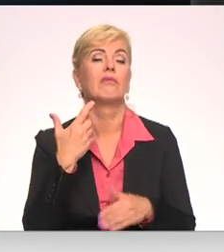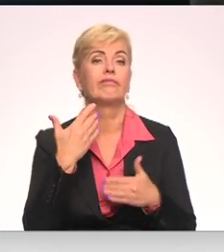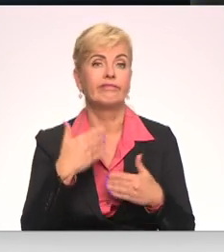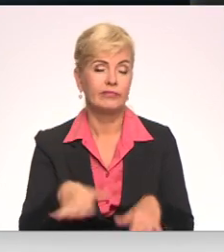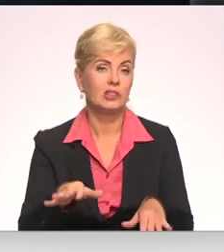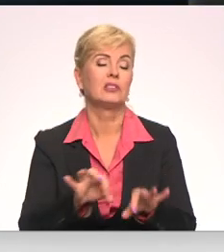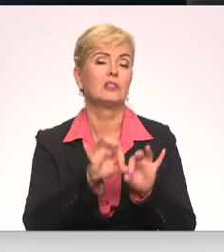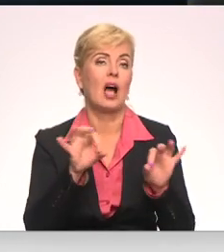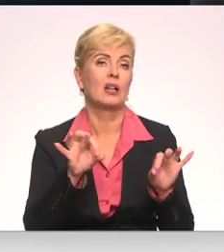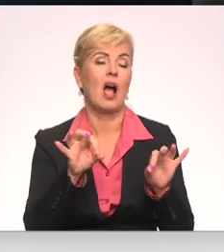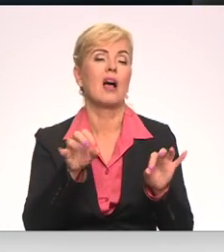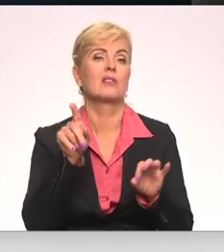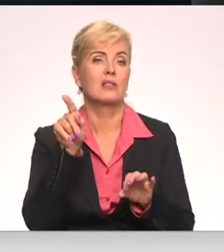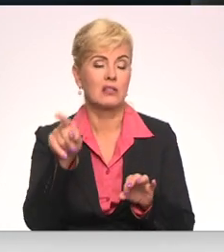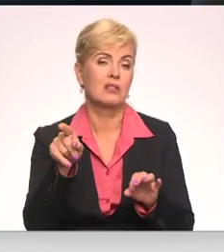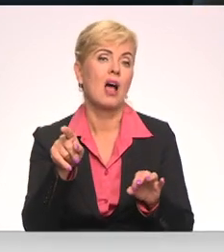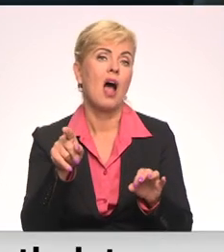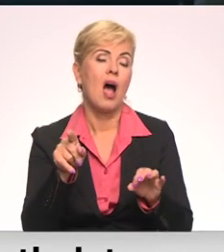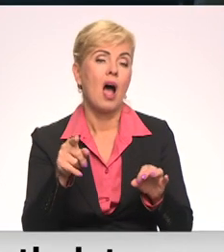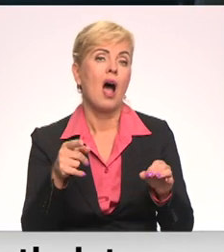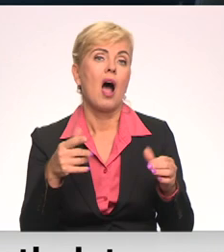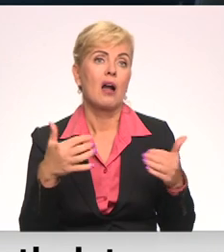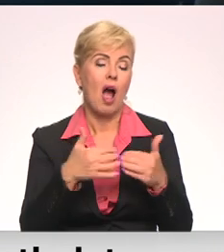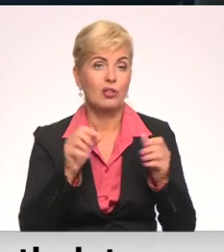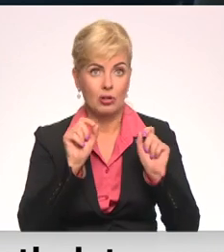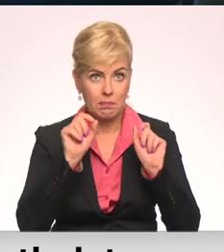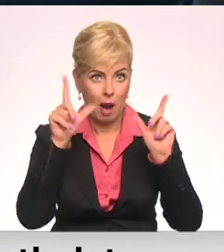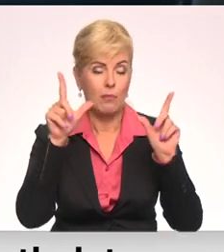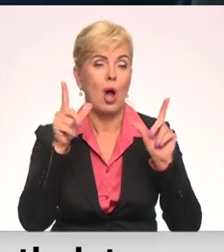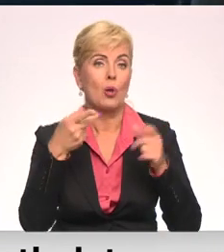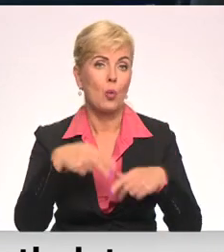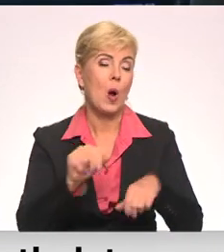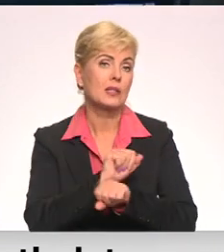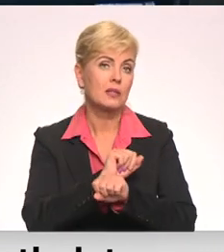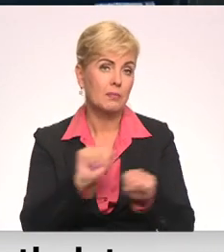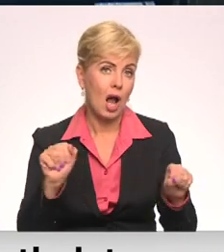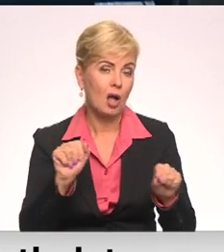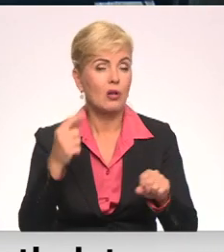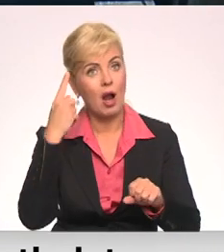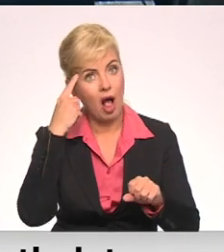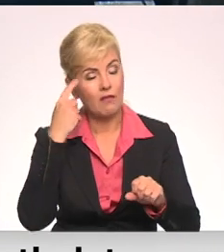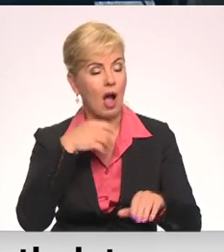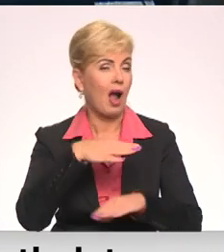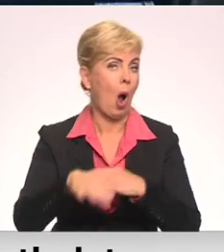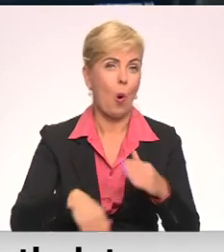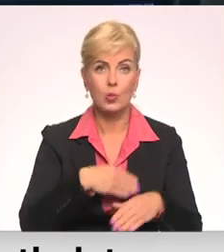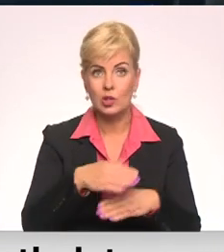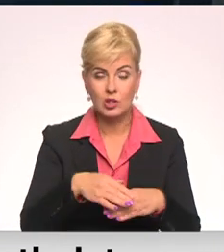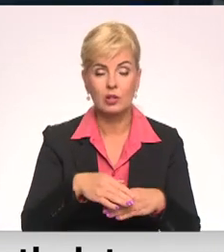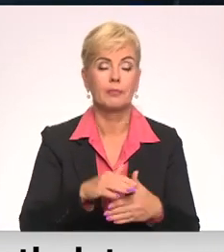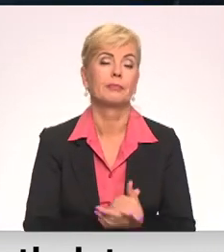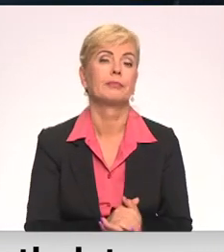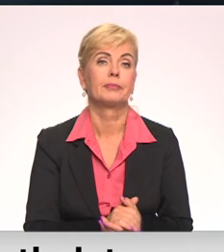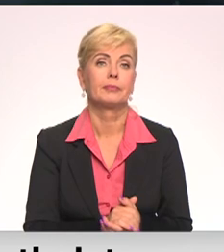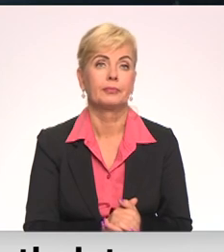karš, lielākā daļa bija Harkivā. Mierīgi gulēja un pamodās no sprādzieniem, jo projām galvā ir haoss. Все еще в